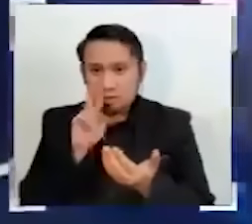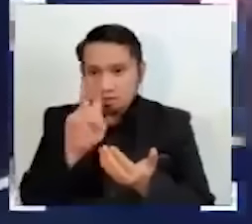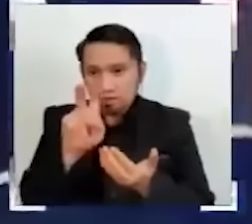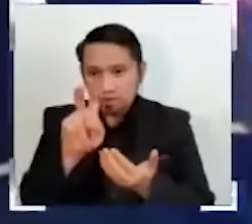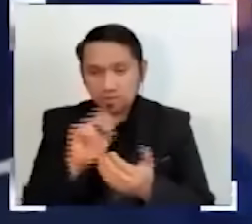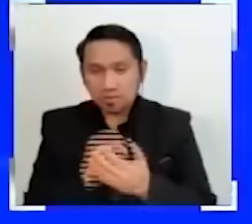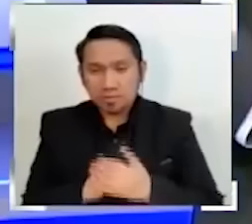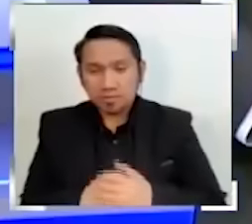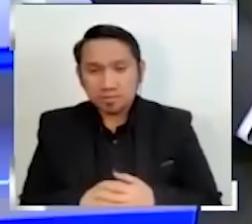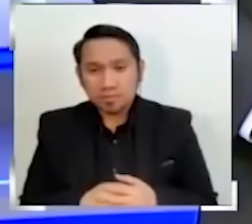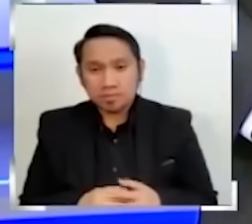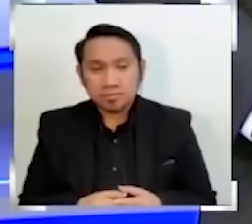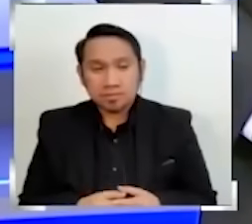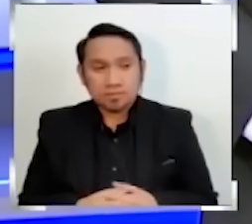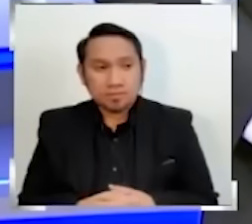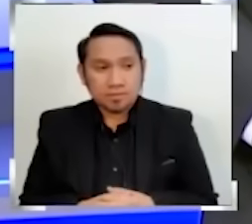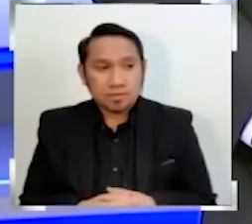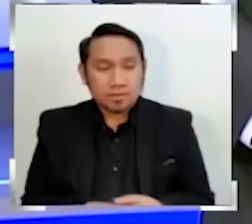saksi.